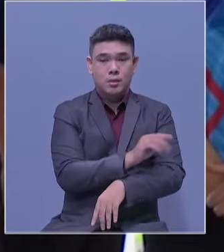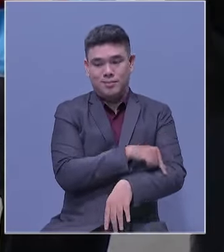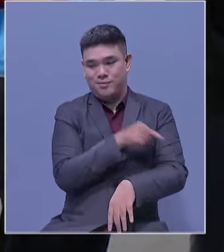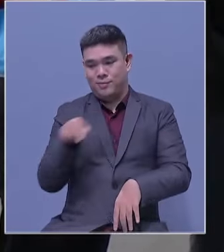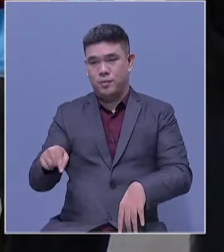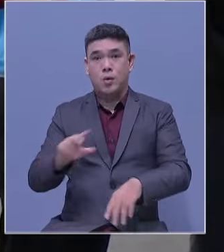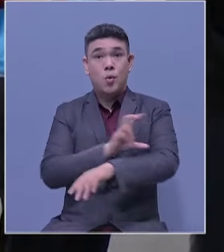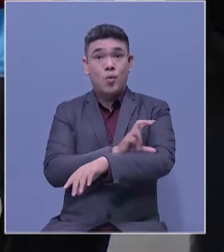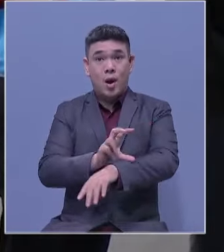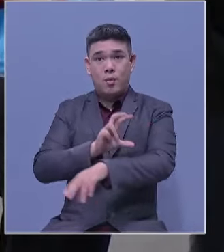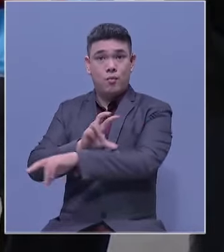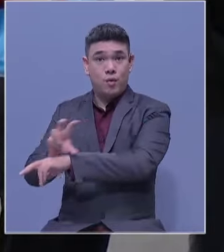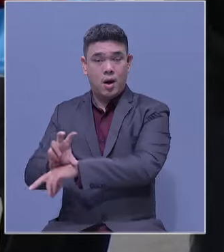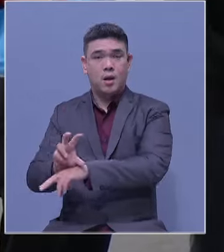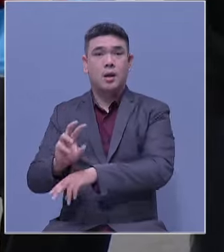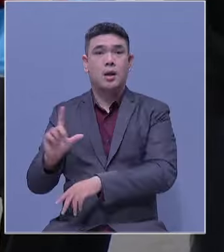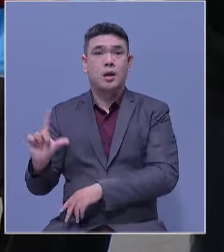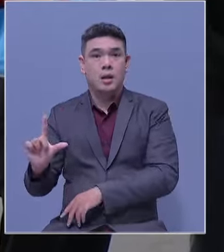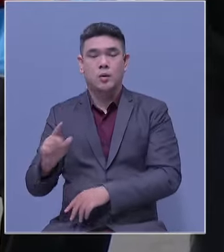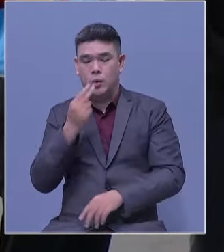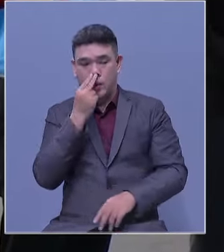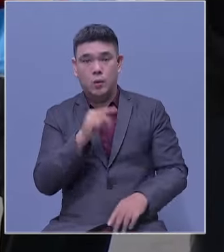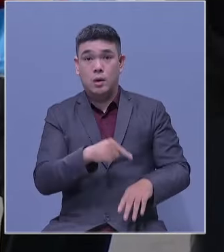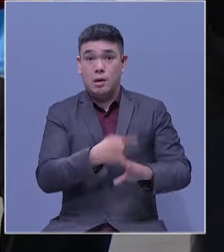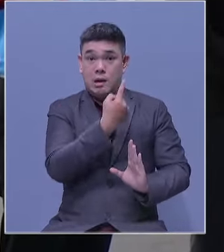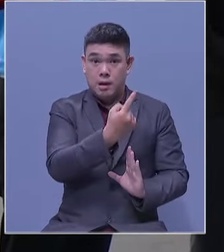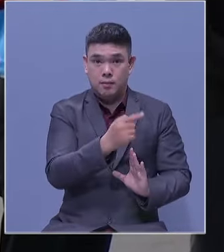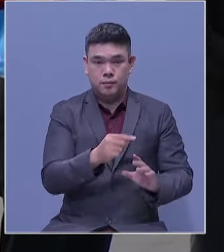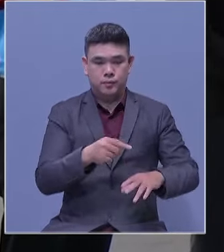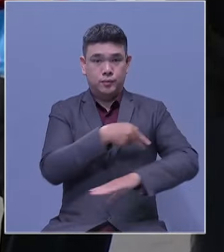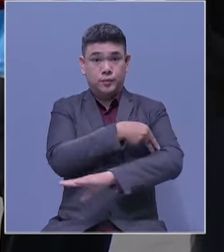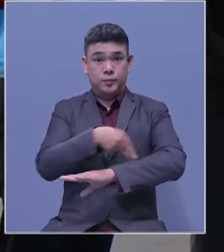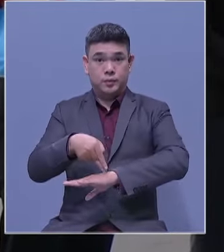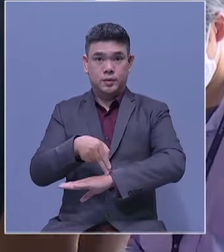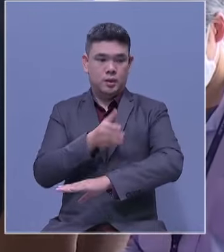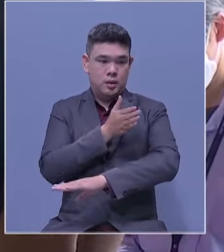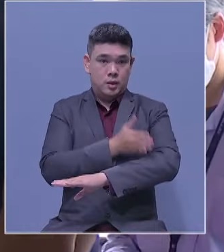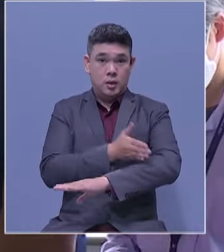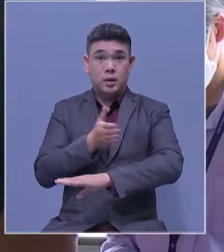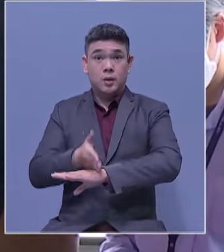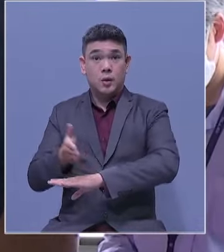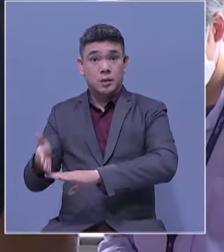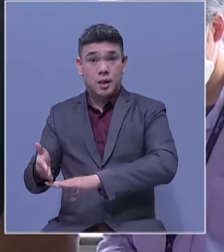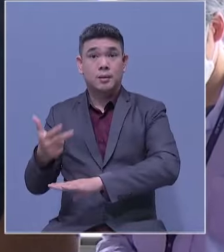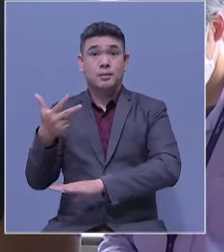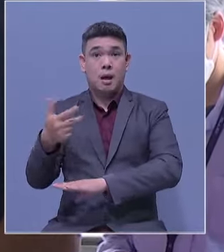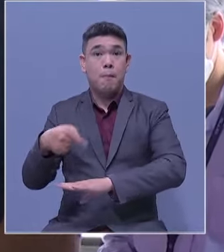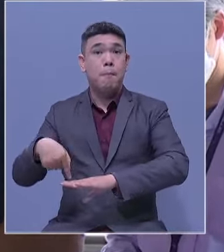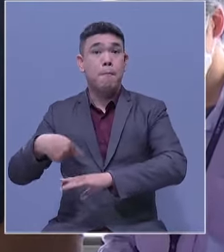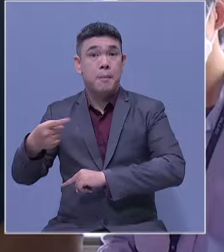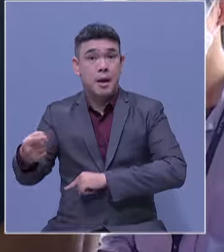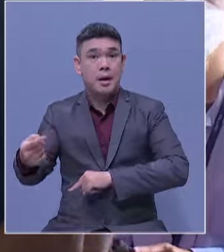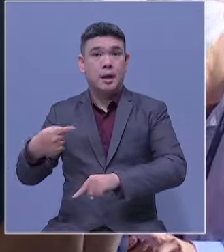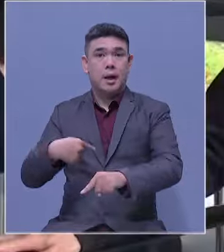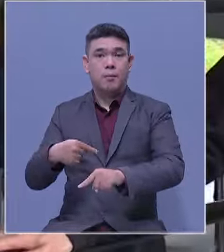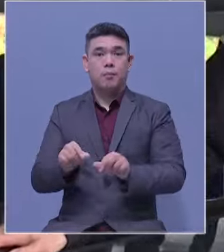วานนี้เปิดใช้งานเป็นวันแรกนะคะซึ่งทางเลือทางเลื่อนตรงนี้เขาจะแบ่งเป็น3ช่วงทั้งไปแล้วก็กลับระยะทาง